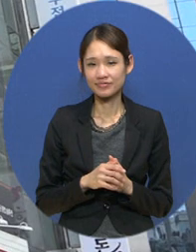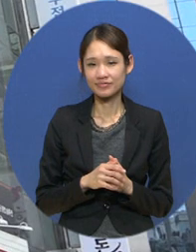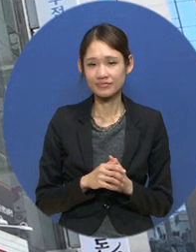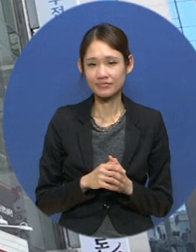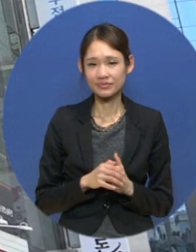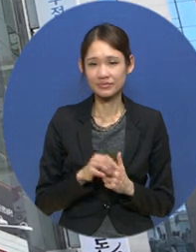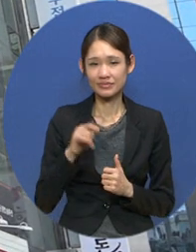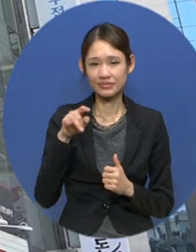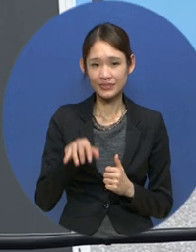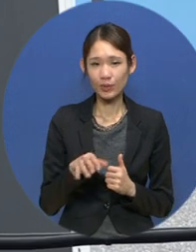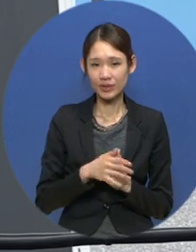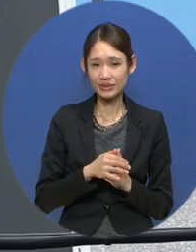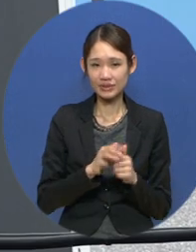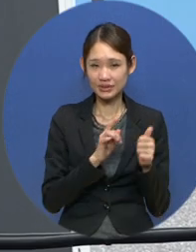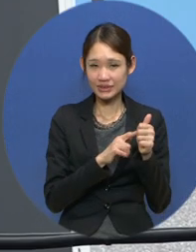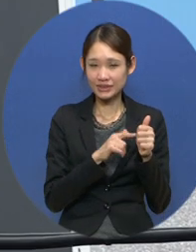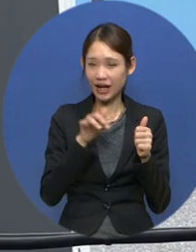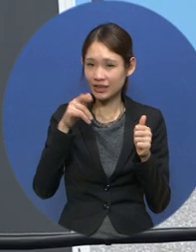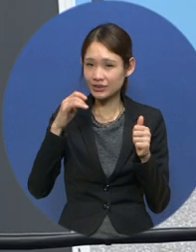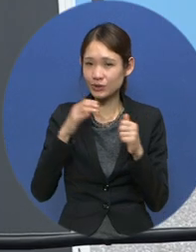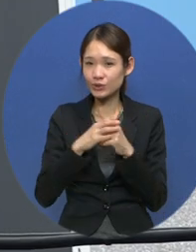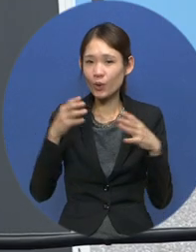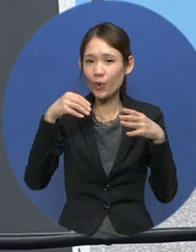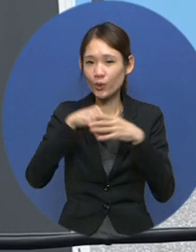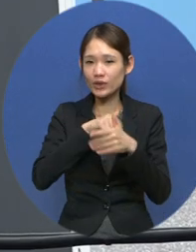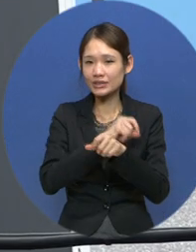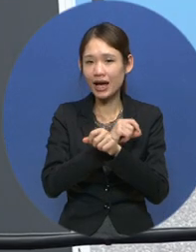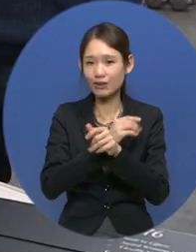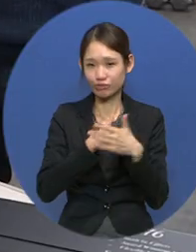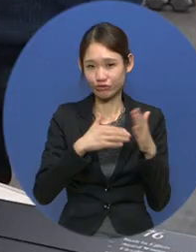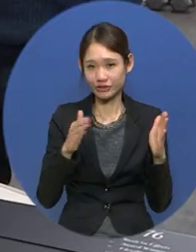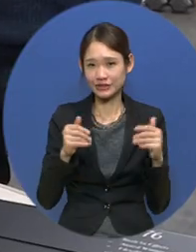이곳은 희강 씨와 혁준 씨의 소속 사무실.